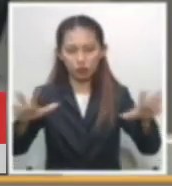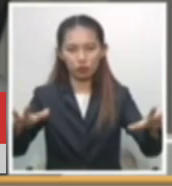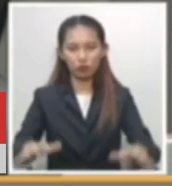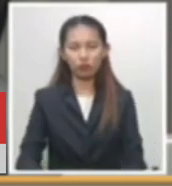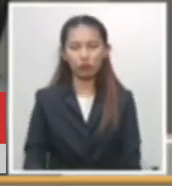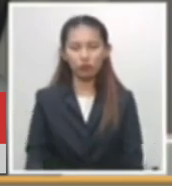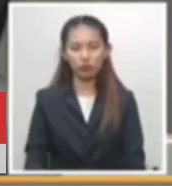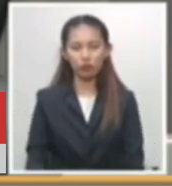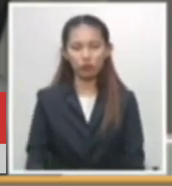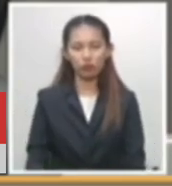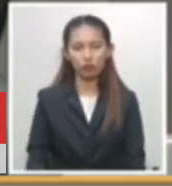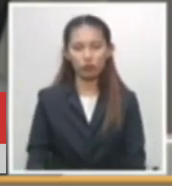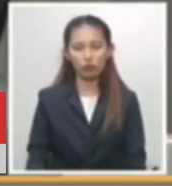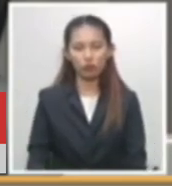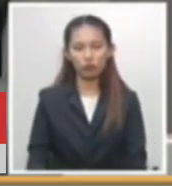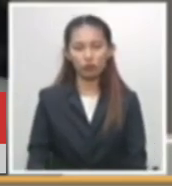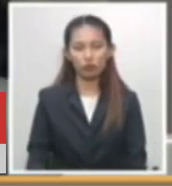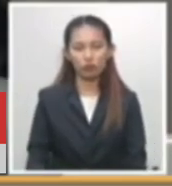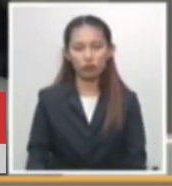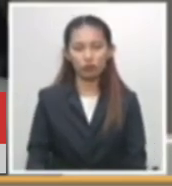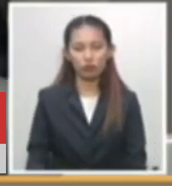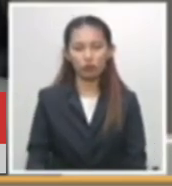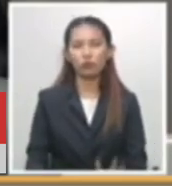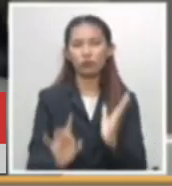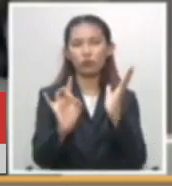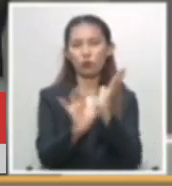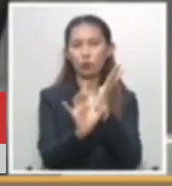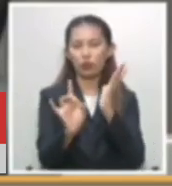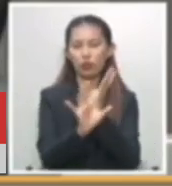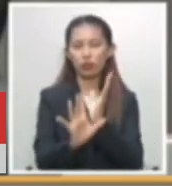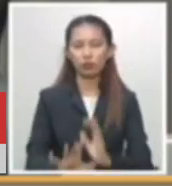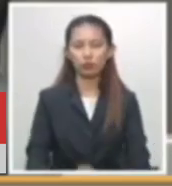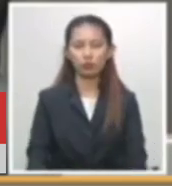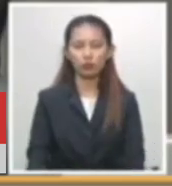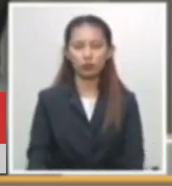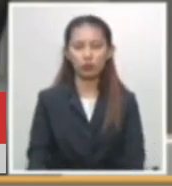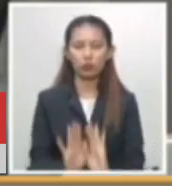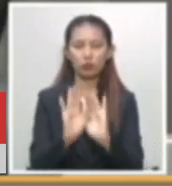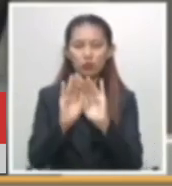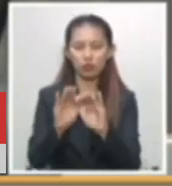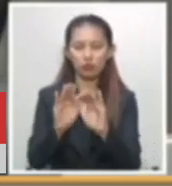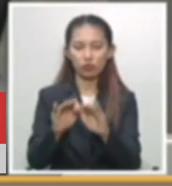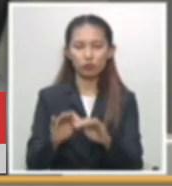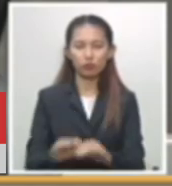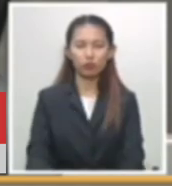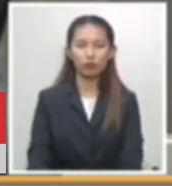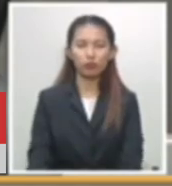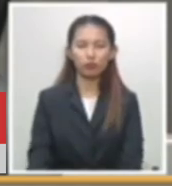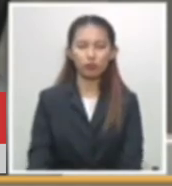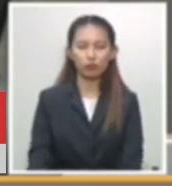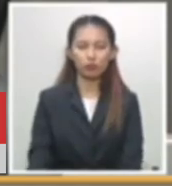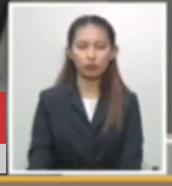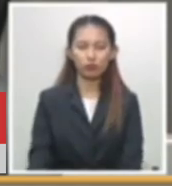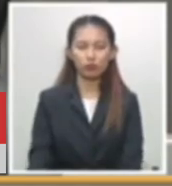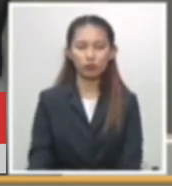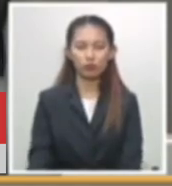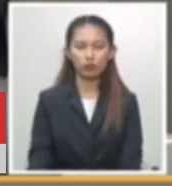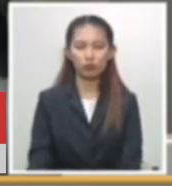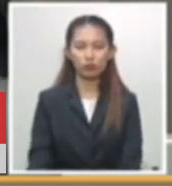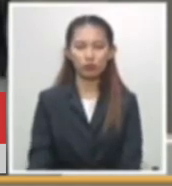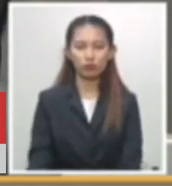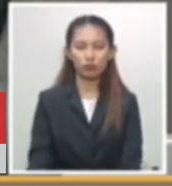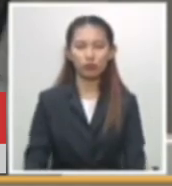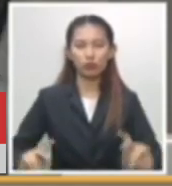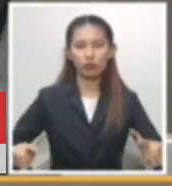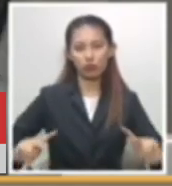ครับเรื่องสุดท้ายที่ผมจะพูดคือเรื่องของกระทรวงศึกษาธิ